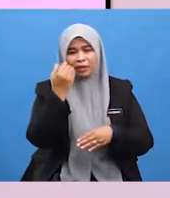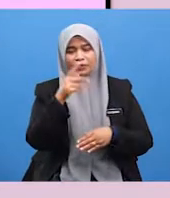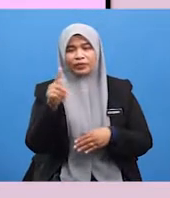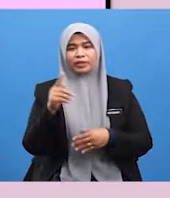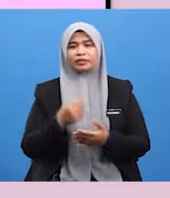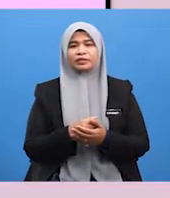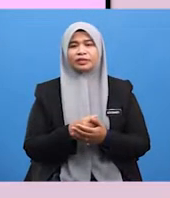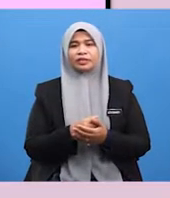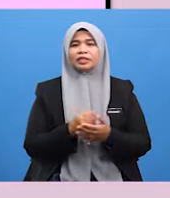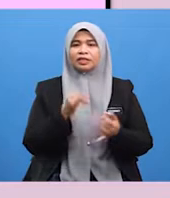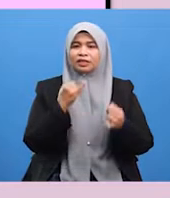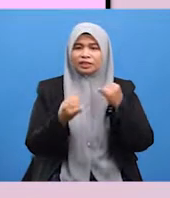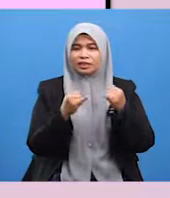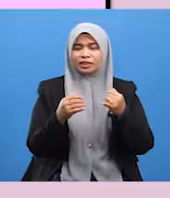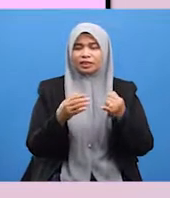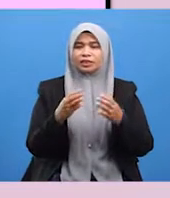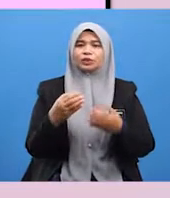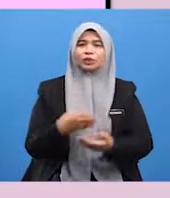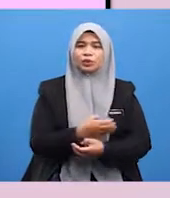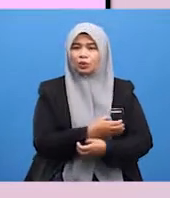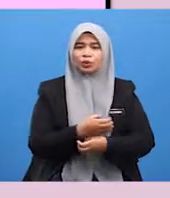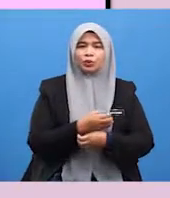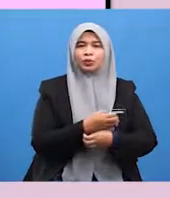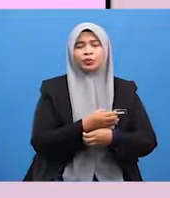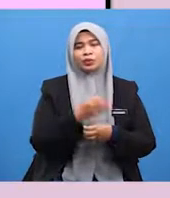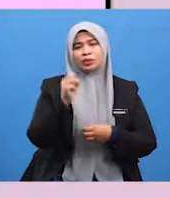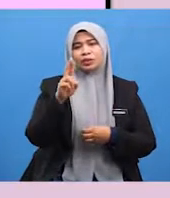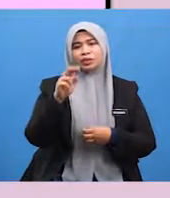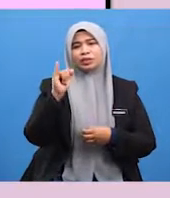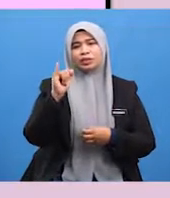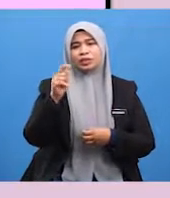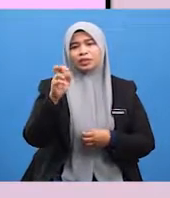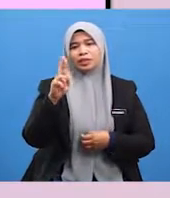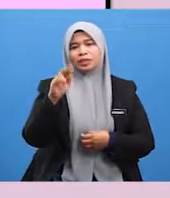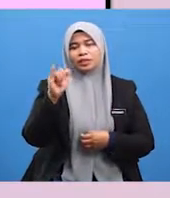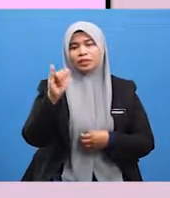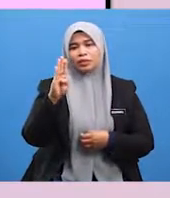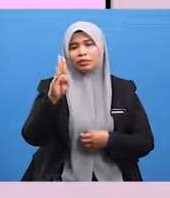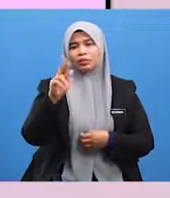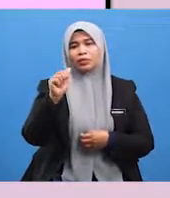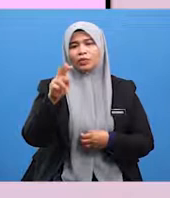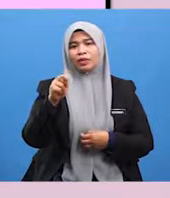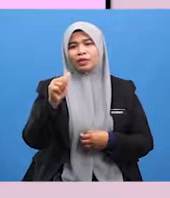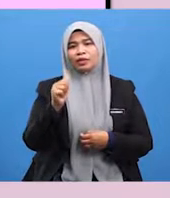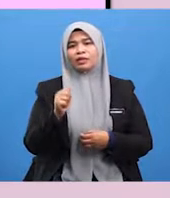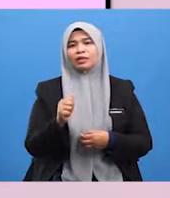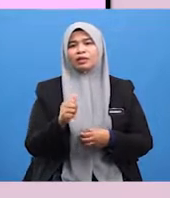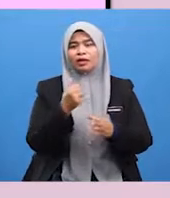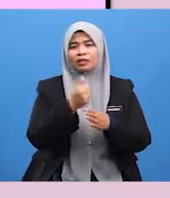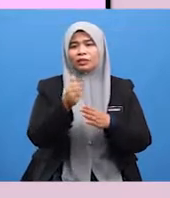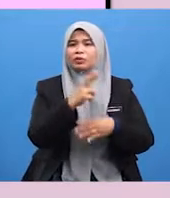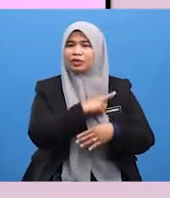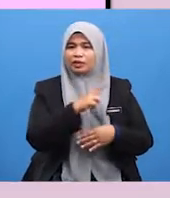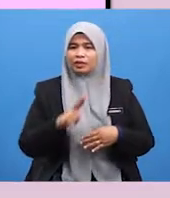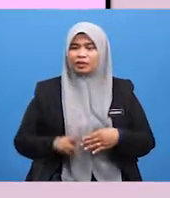Manakala jika anak cucu keturunan Sri Tribuana atau raja bersalah dan berlaku